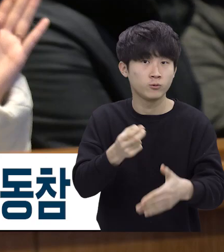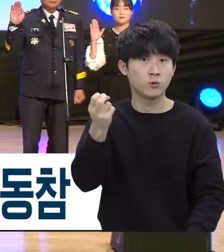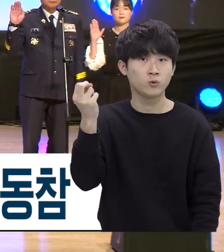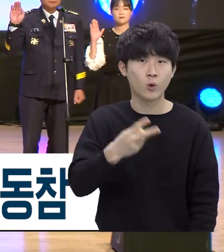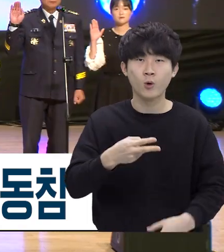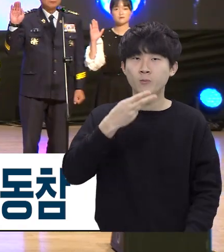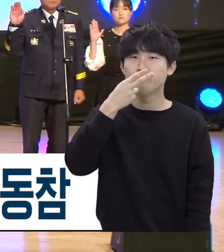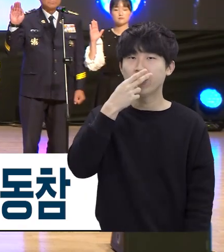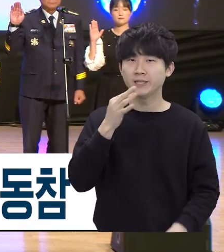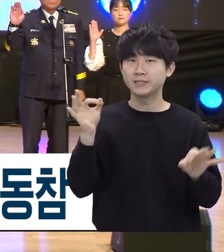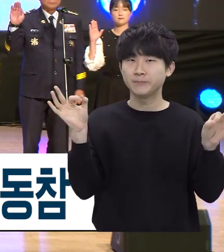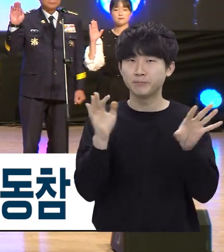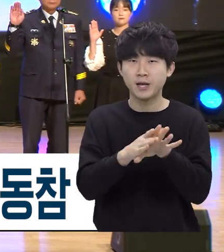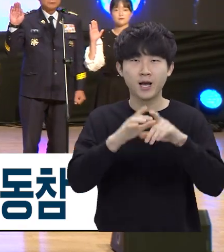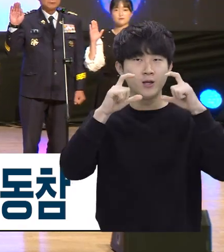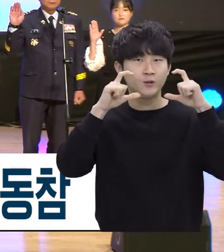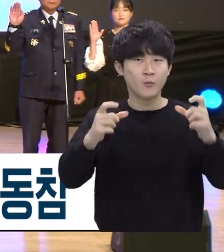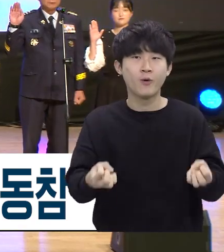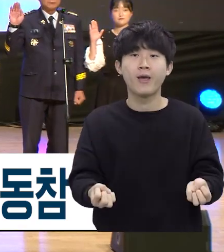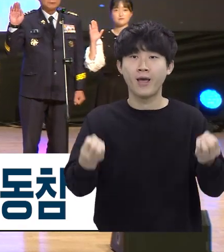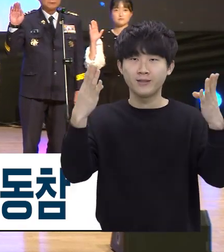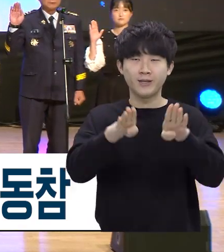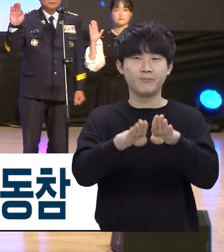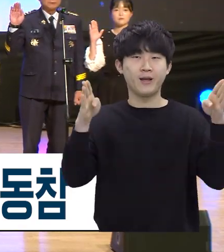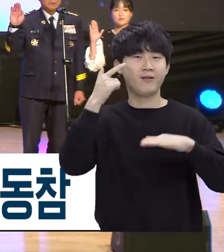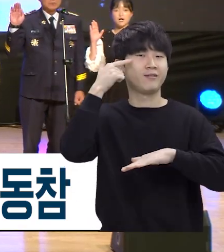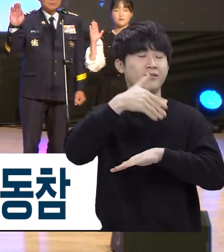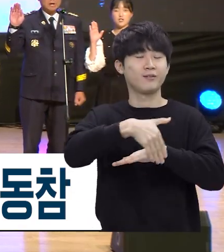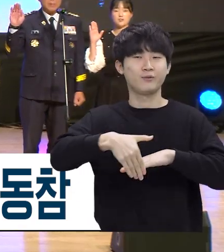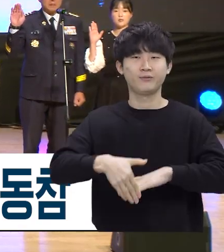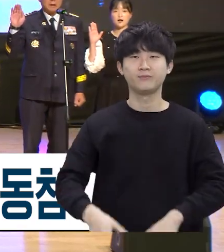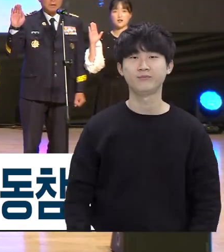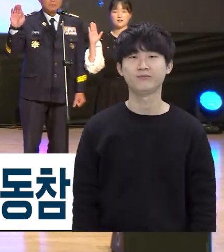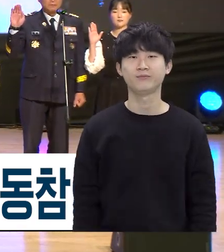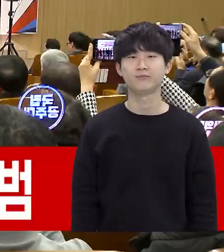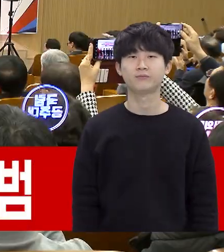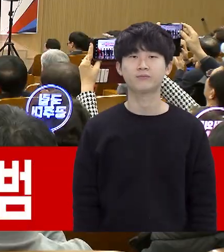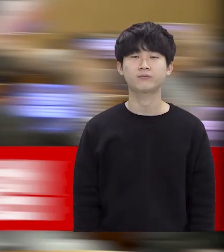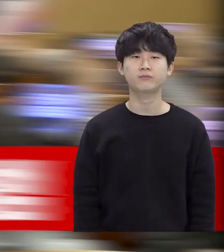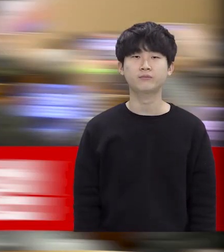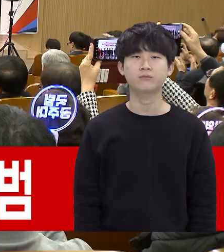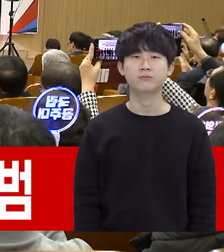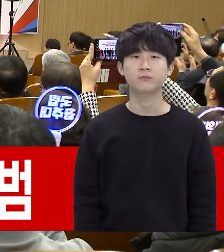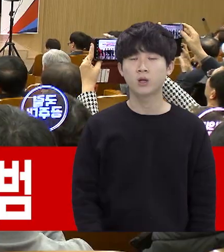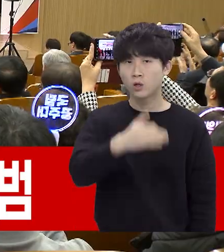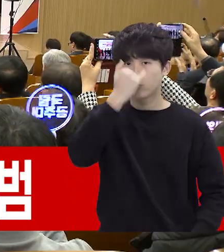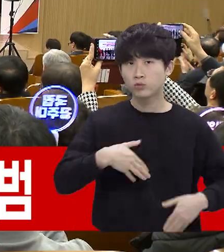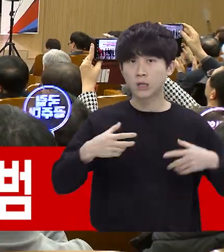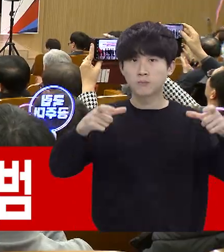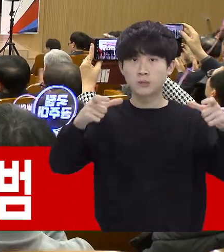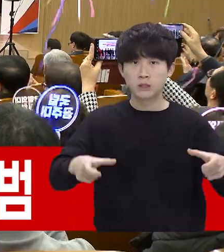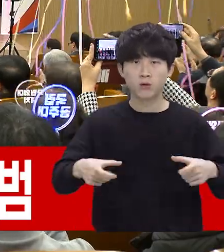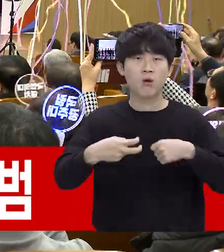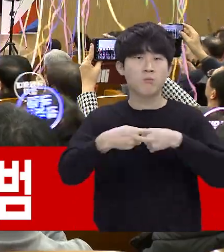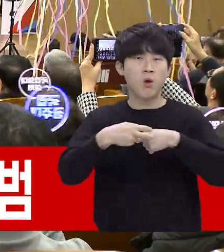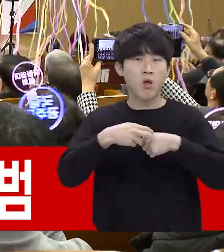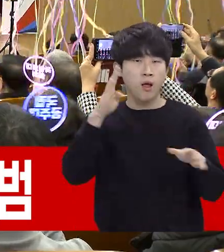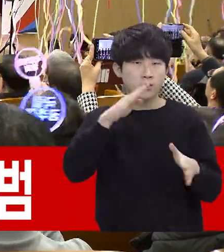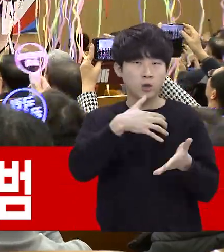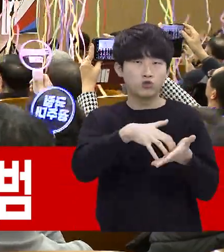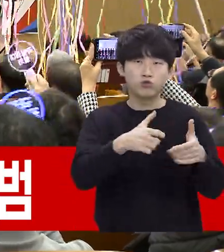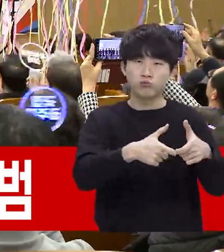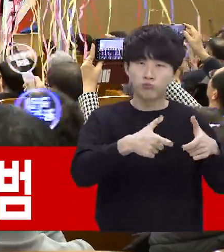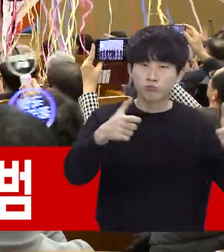개정을 추진하고 범도민 탈플라스틱 전환 선포식도 개최할 계획입니다. 충남 지역 의대 정원 확대와